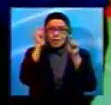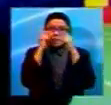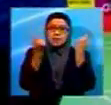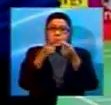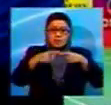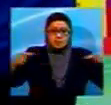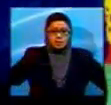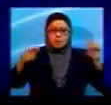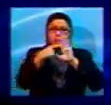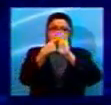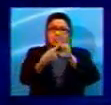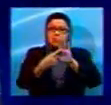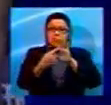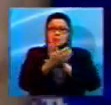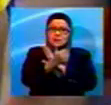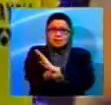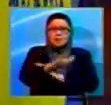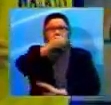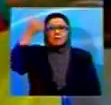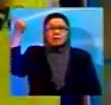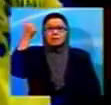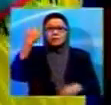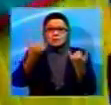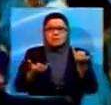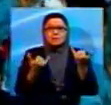prestasi yang semakin baik ketika ini